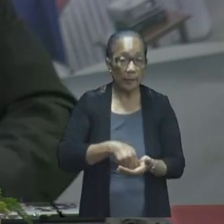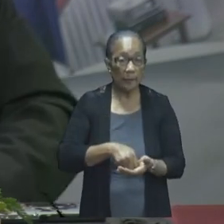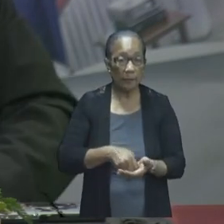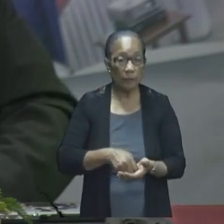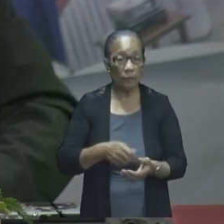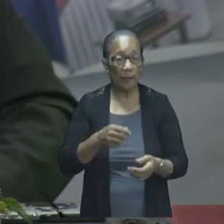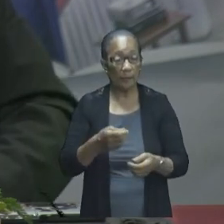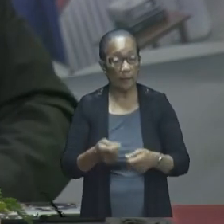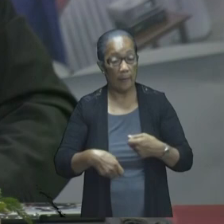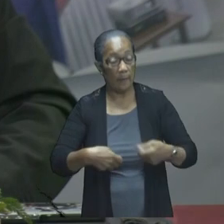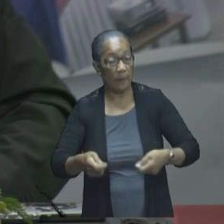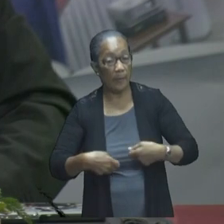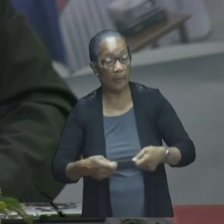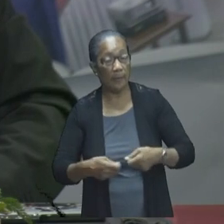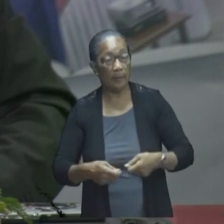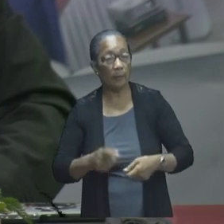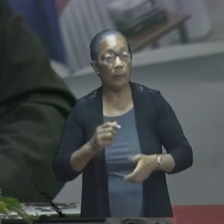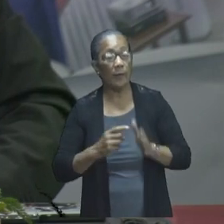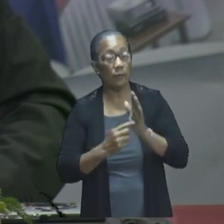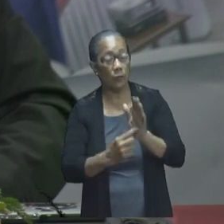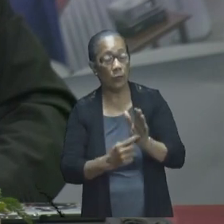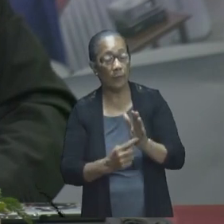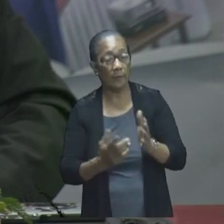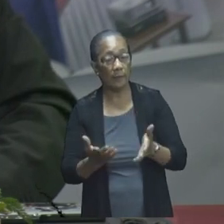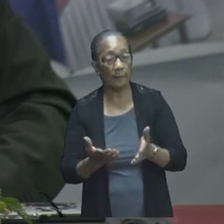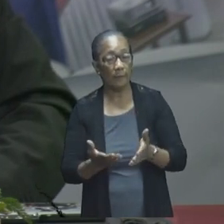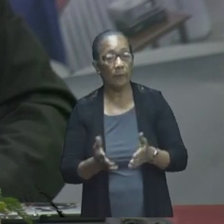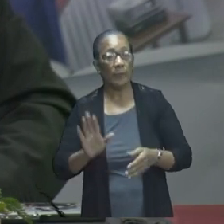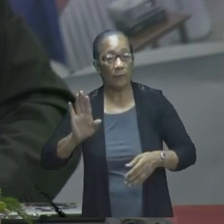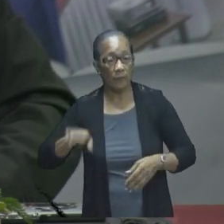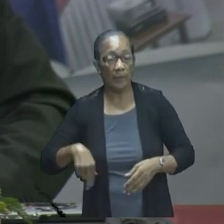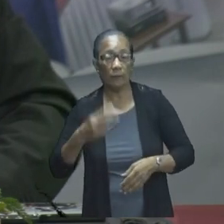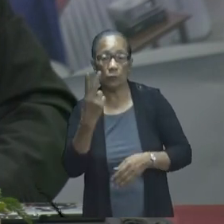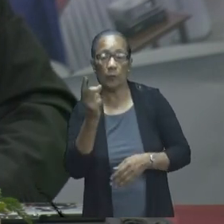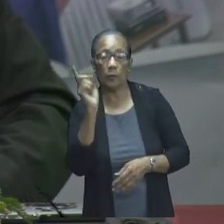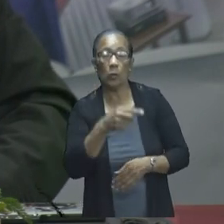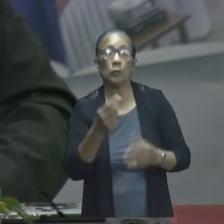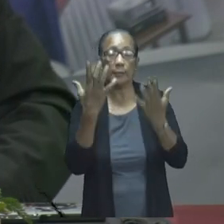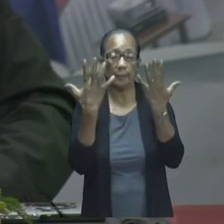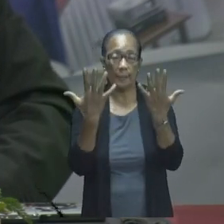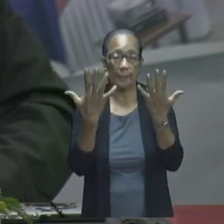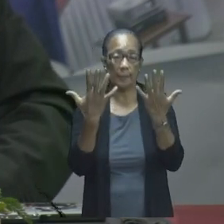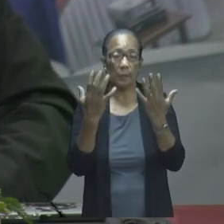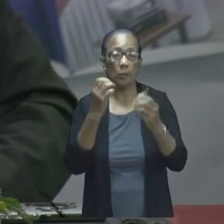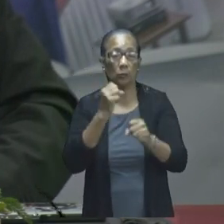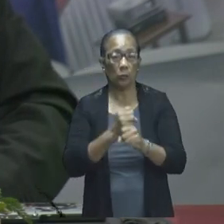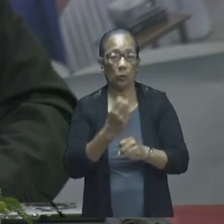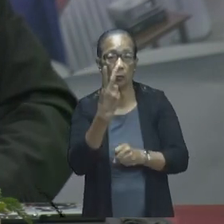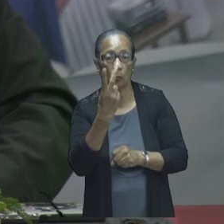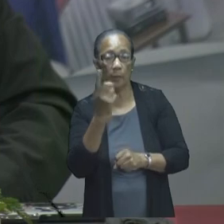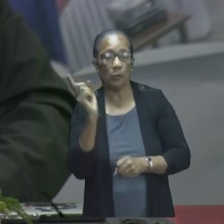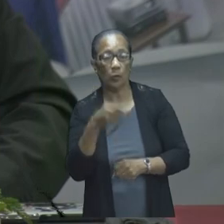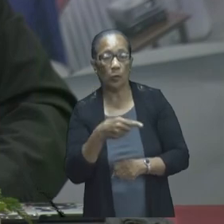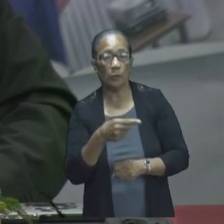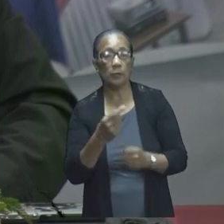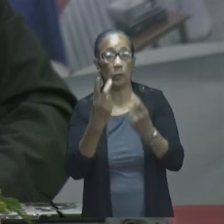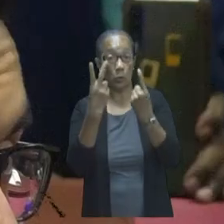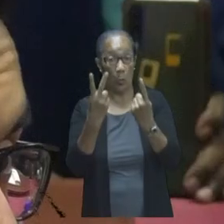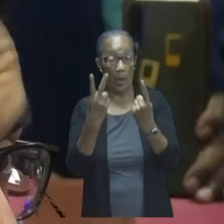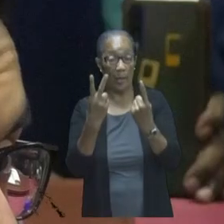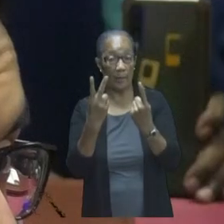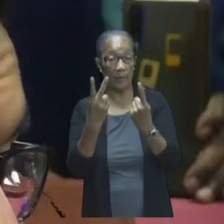op groot en dat is namelijk dat vanaf 2010 dat 2012